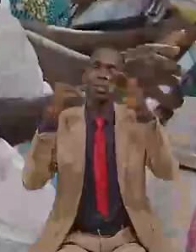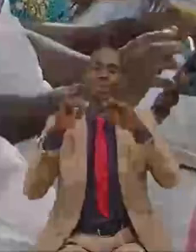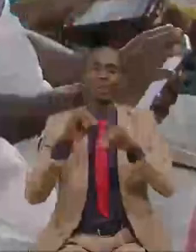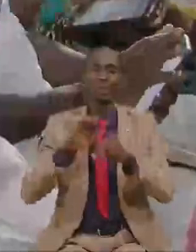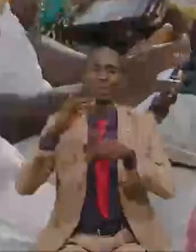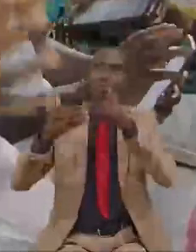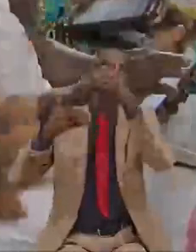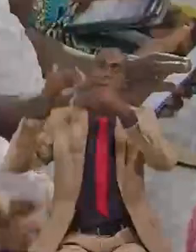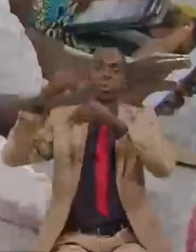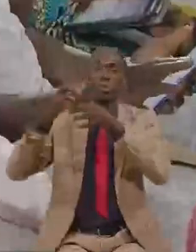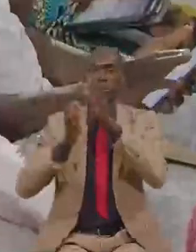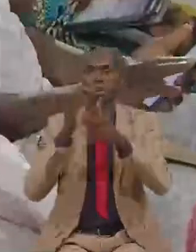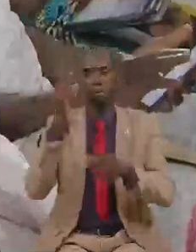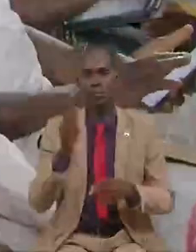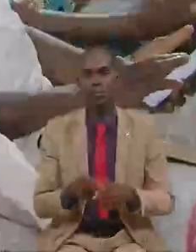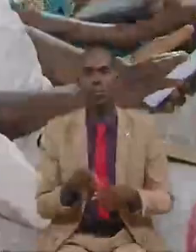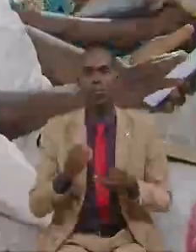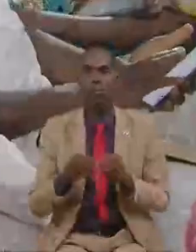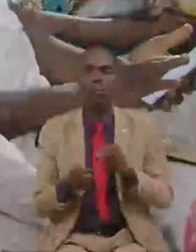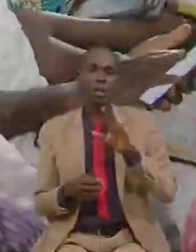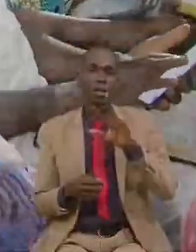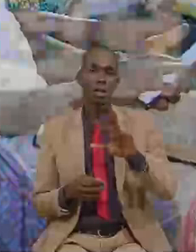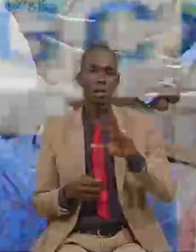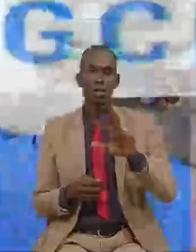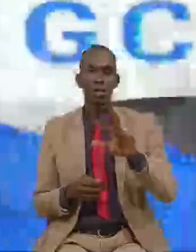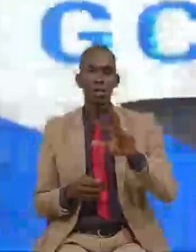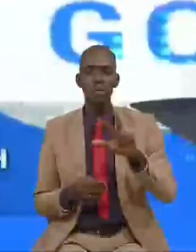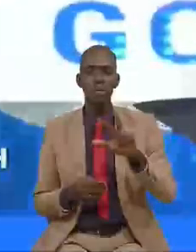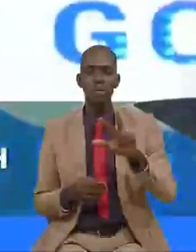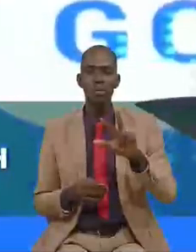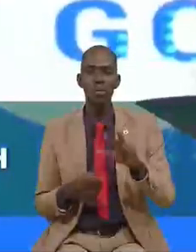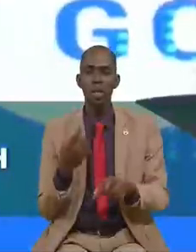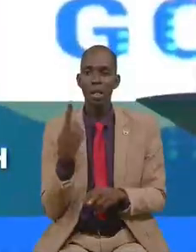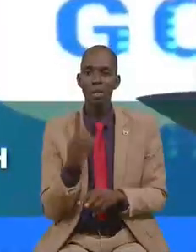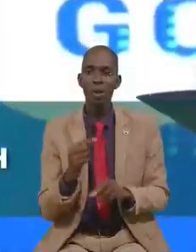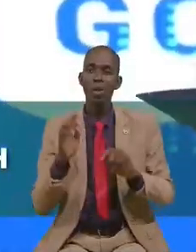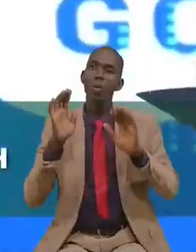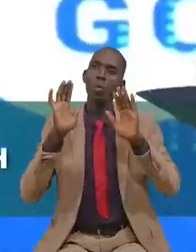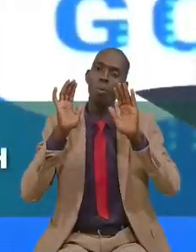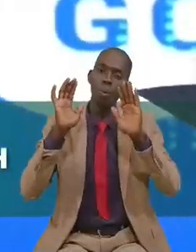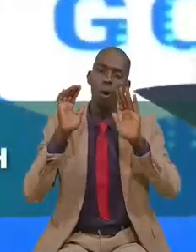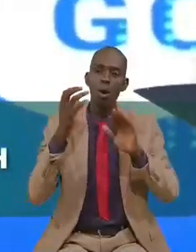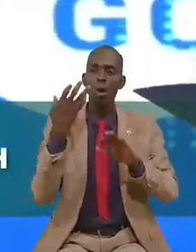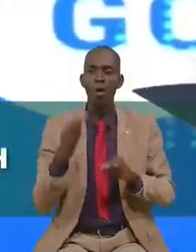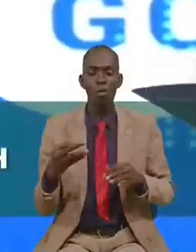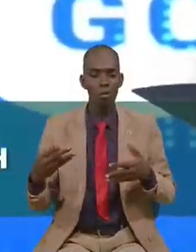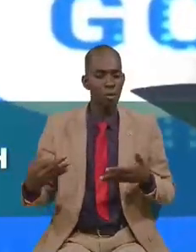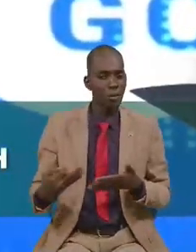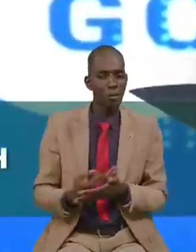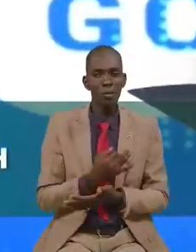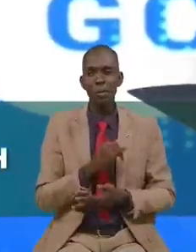Jésus. Troisième élément. Le miracle du rafraîchissement par l'Esprit.